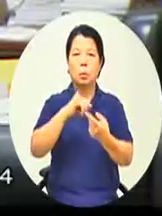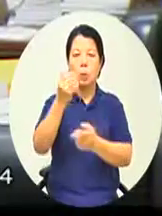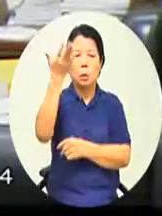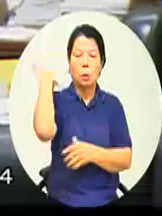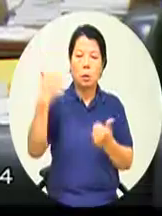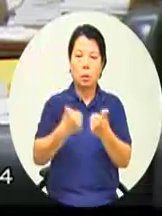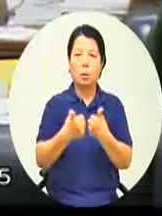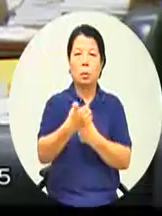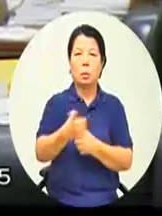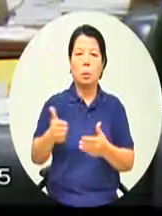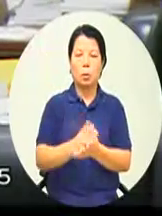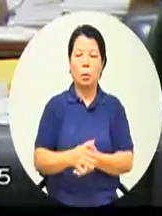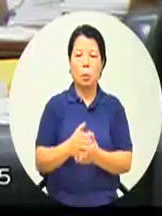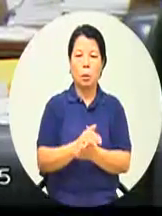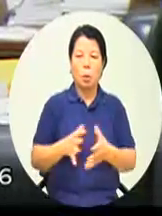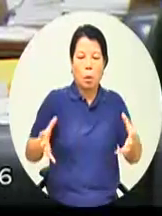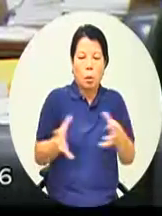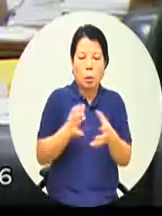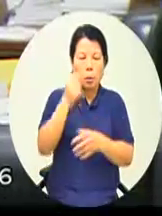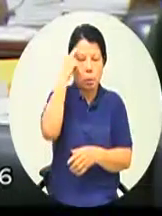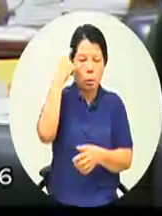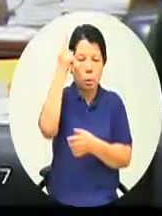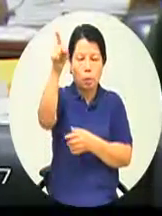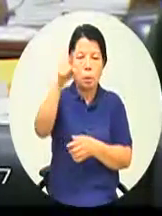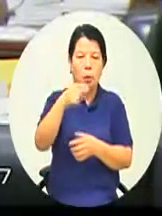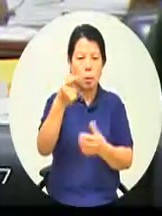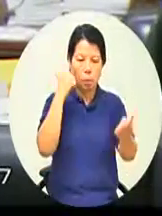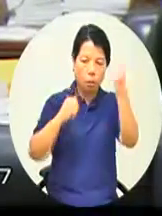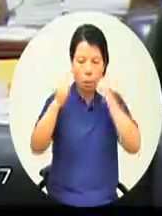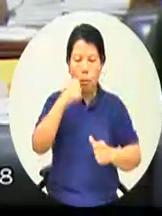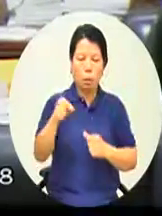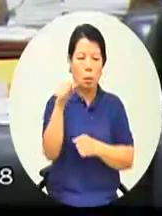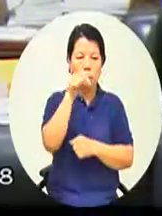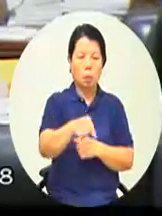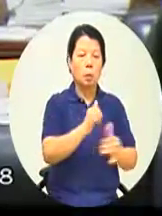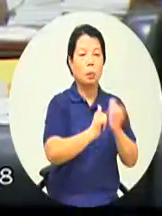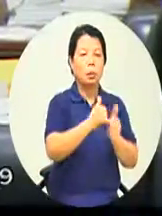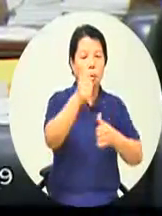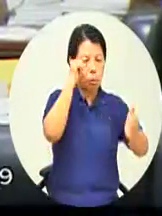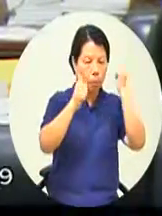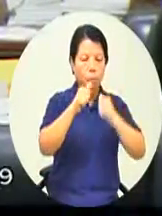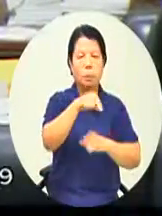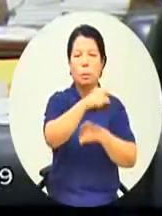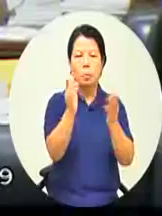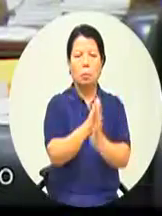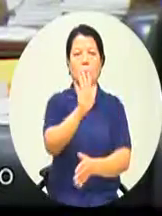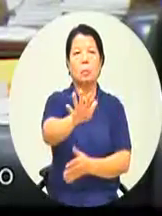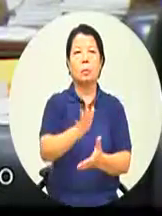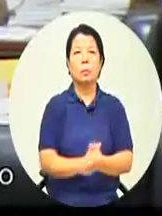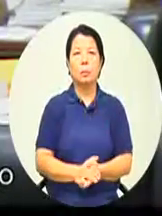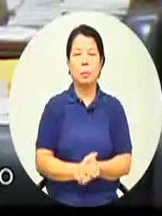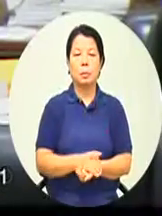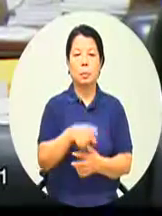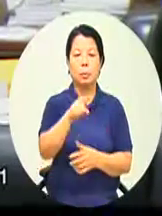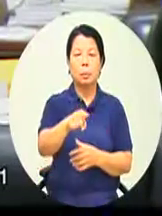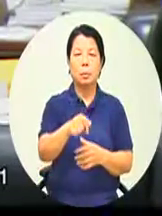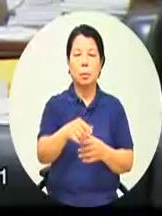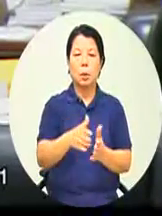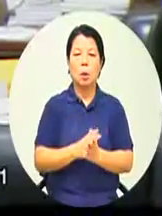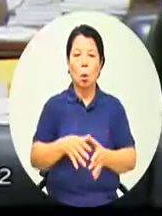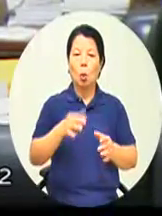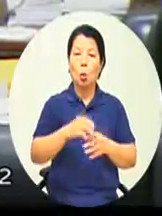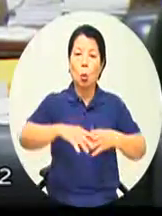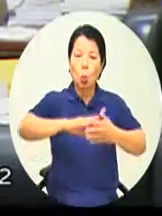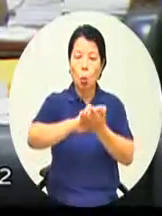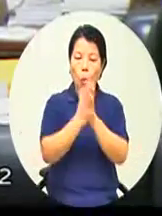议员们共同的记忆都在这边，甚至是很多市民共同的记忆。那在这个点上面规划是商业区，那无